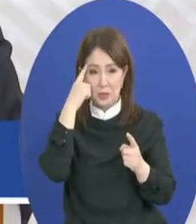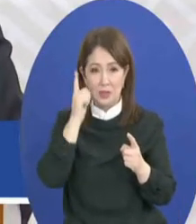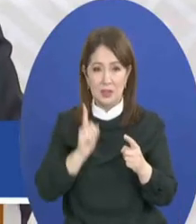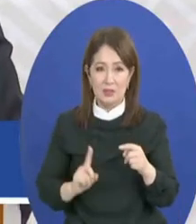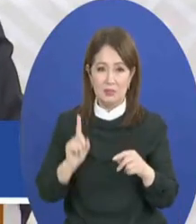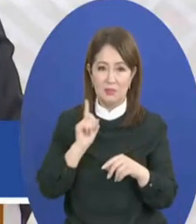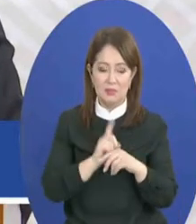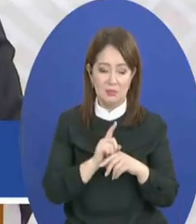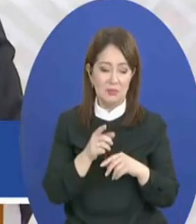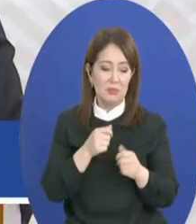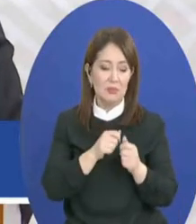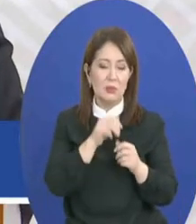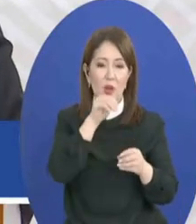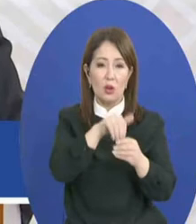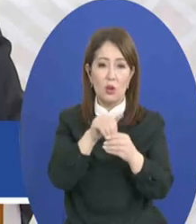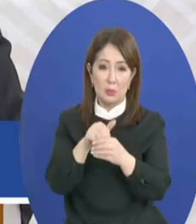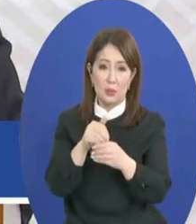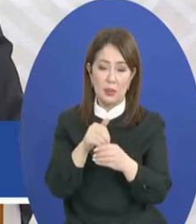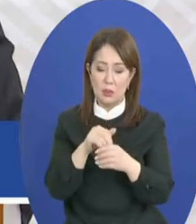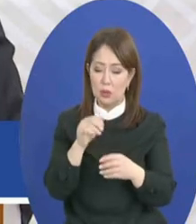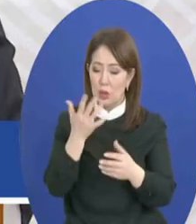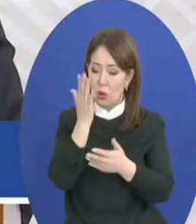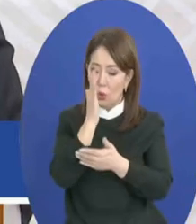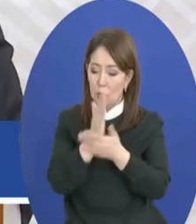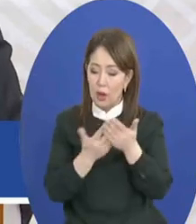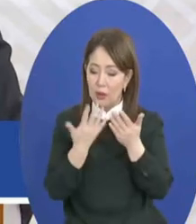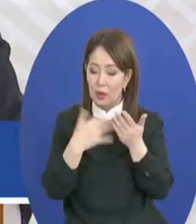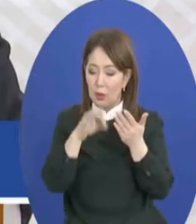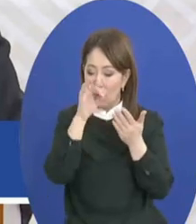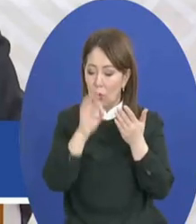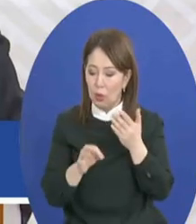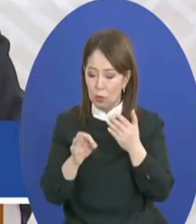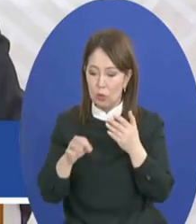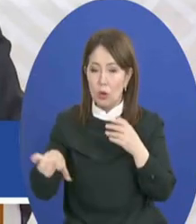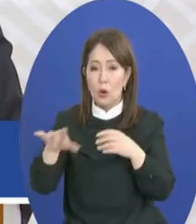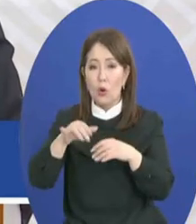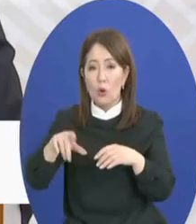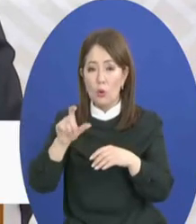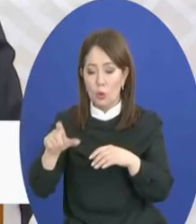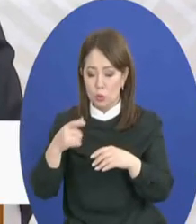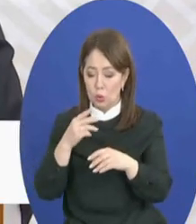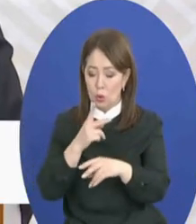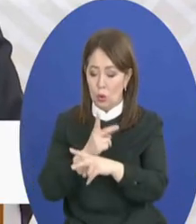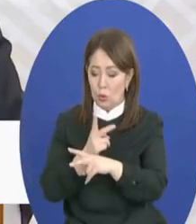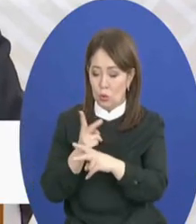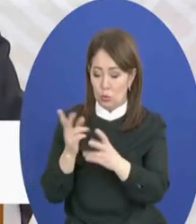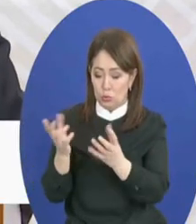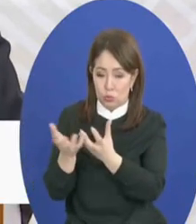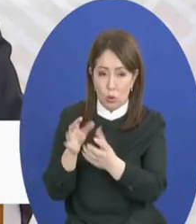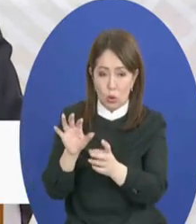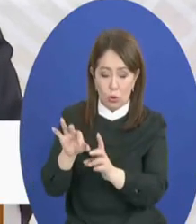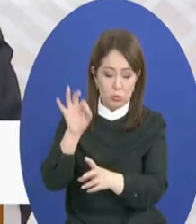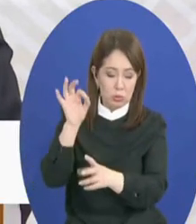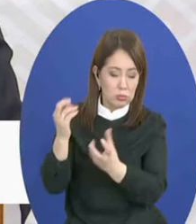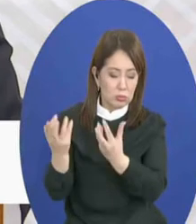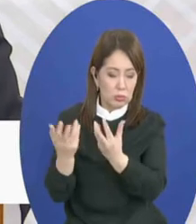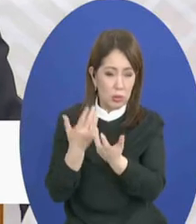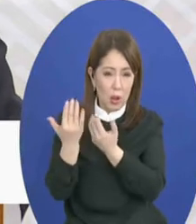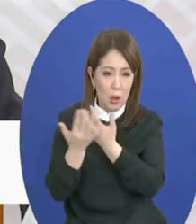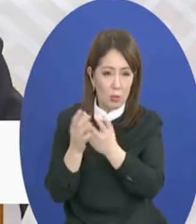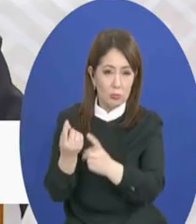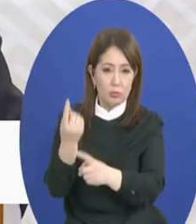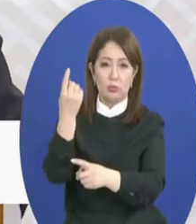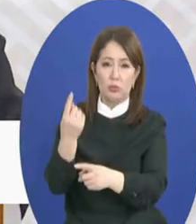50% шүүгчдийн одоо нийт шүүгчдийн чуулганаараа ингээд 50% нь өөрсдөө хараатусаар ингээд сонгууль шалгуулад өөрсдөө сонгуулиар